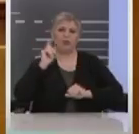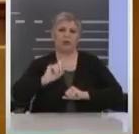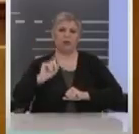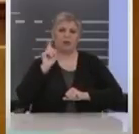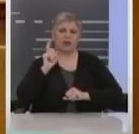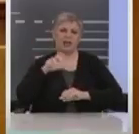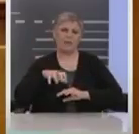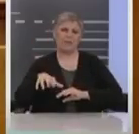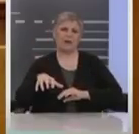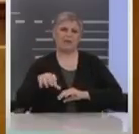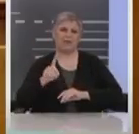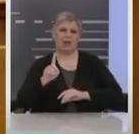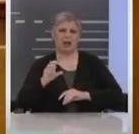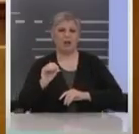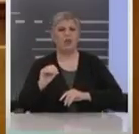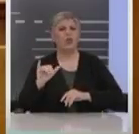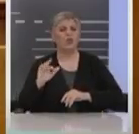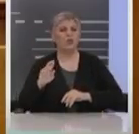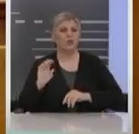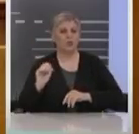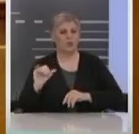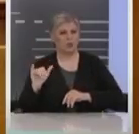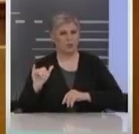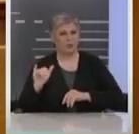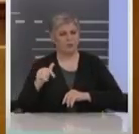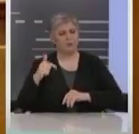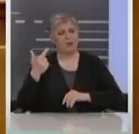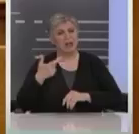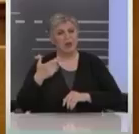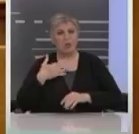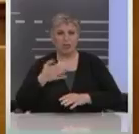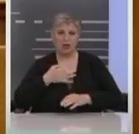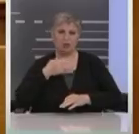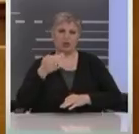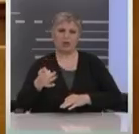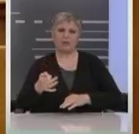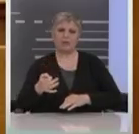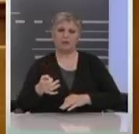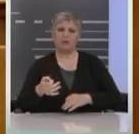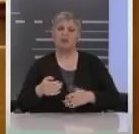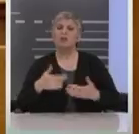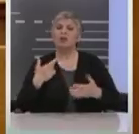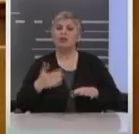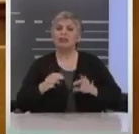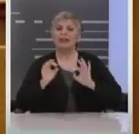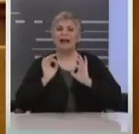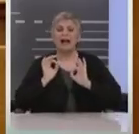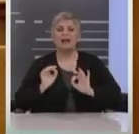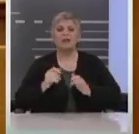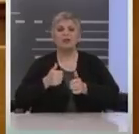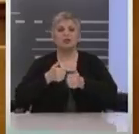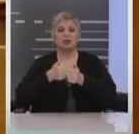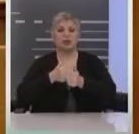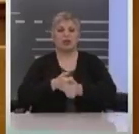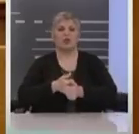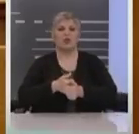Εγώ θα έλεγα προφανώς, ακολουθώντας για άλλη μια φορά το τέμπο που ορίζουν